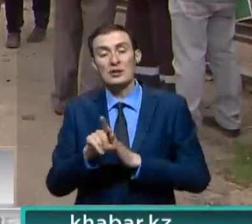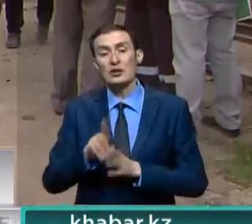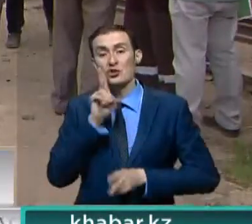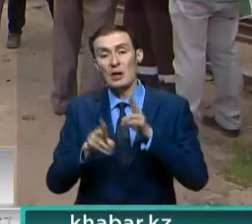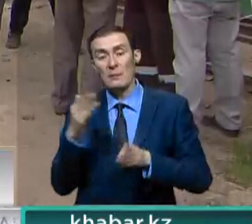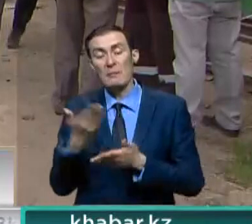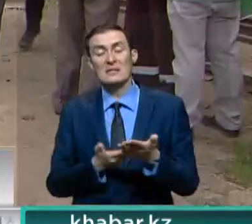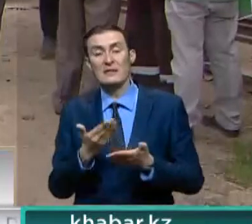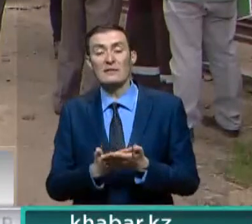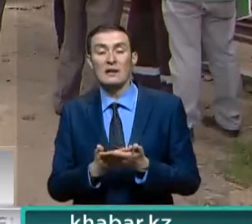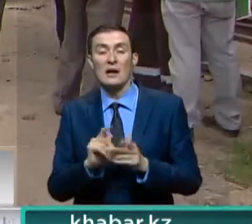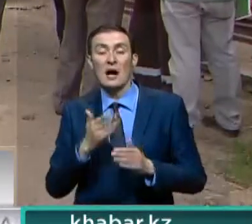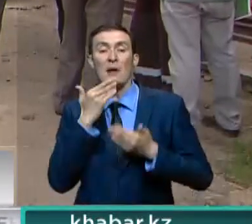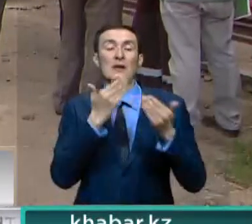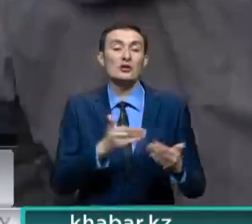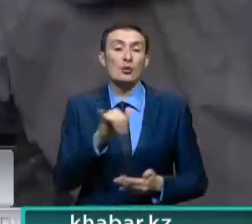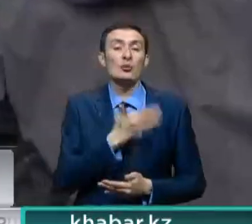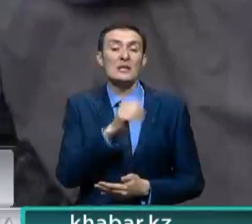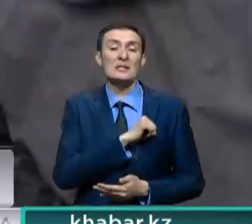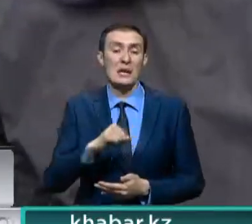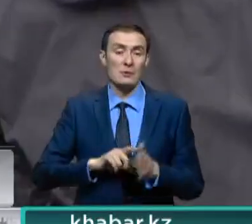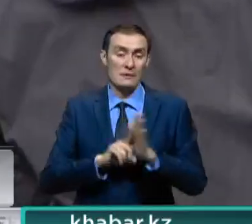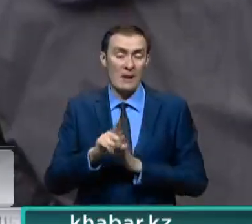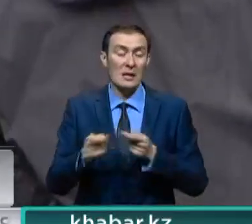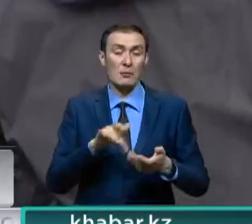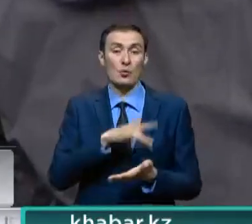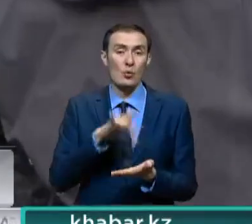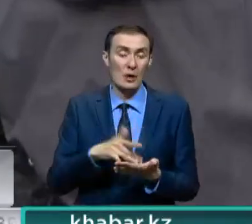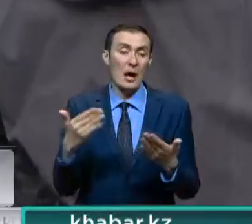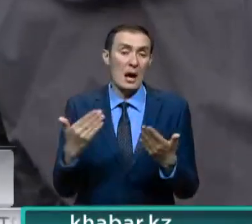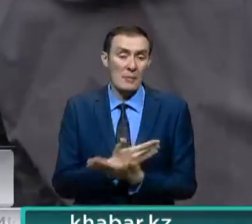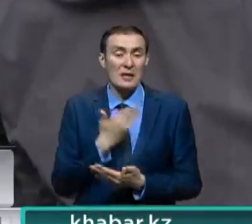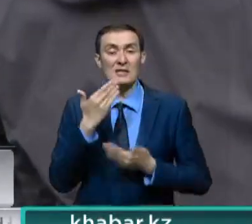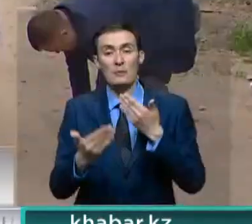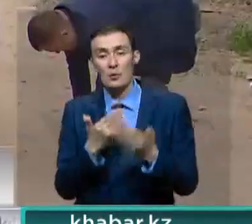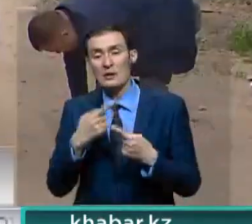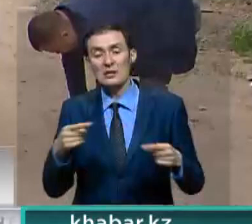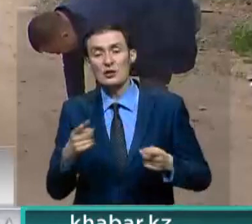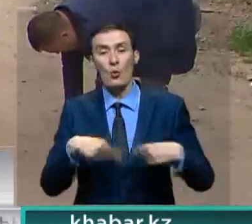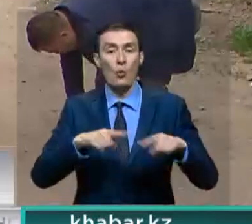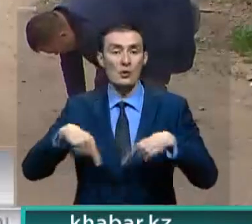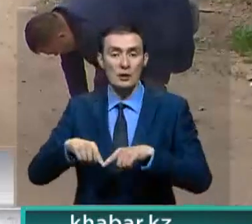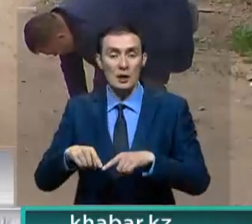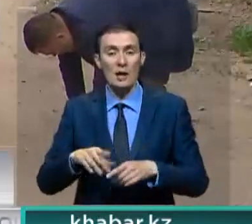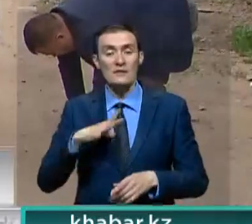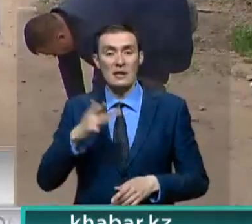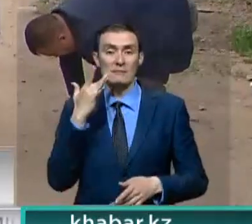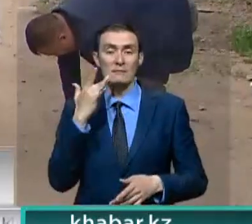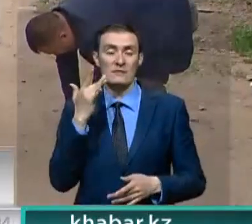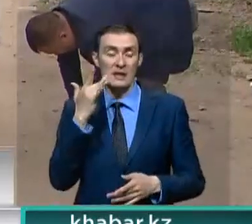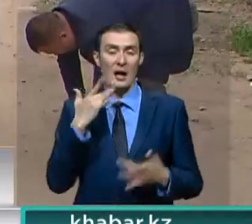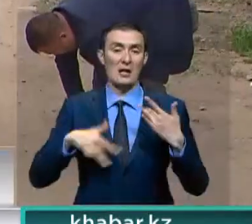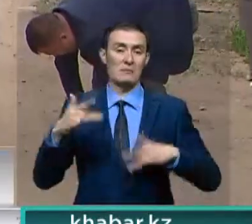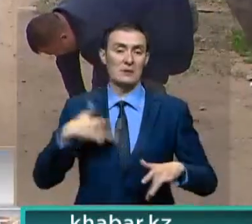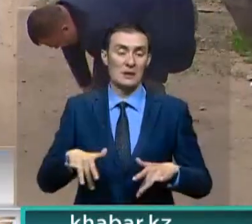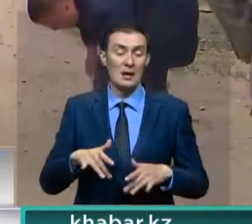области посоветовали акжарцам обратиться туда, откуда они пришли – в акимат города. На многочисленные запросы во все возможные инстанции люди получают отписки. Дело